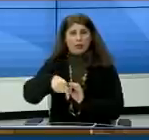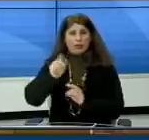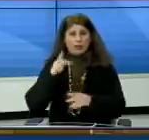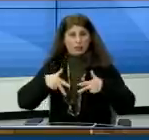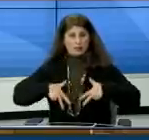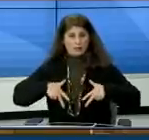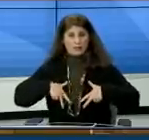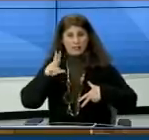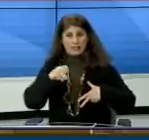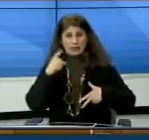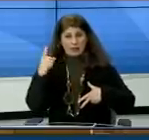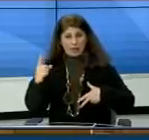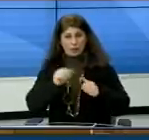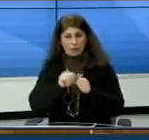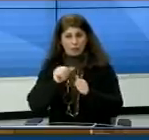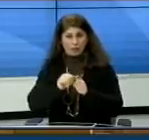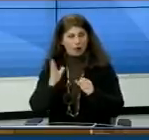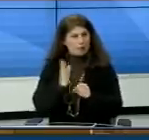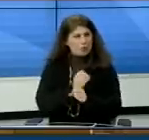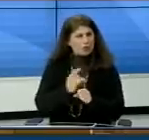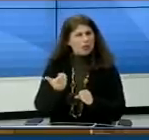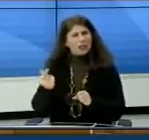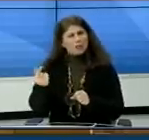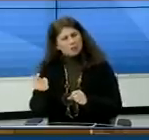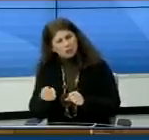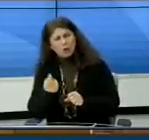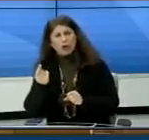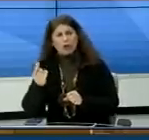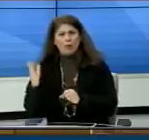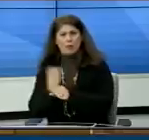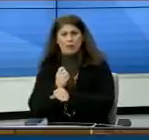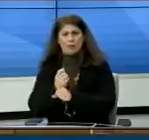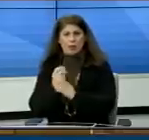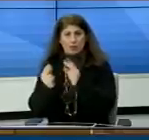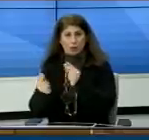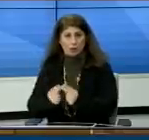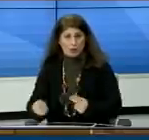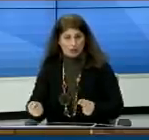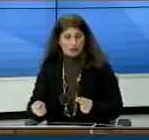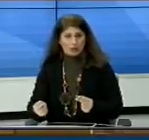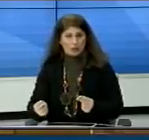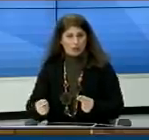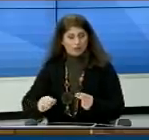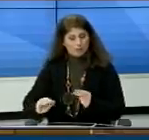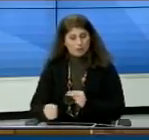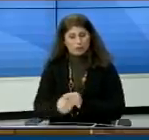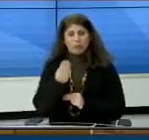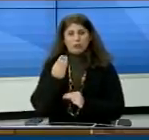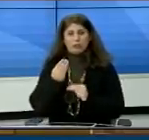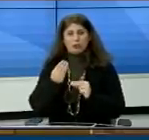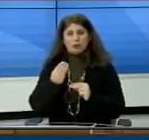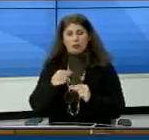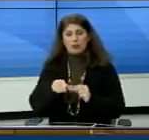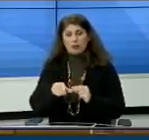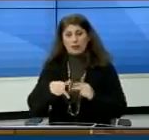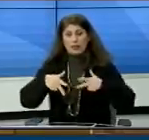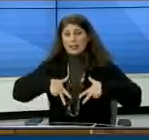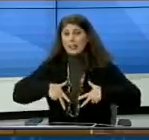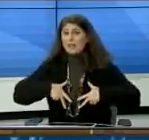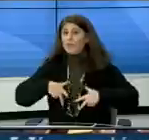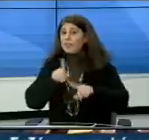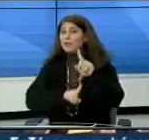μηνών επιτυχιών ή λιγότερο επιτυχημένων αποτελεσμάτων για να προκύψει και να κυβερνήσει